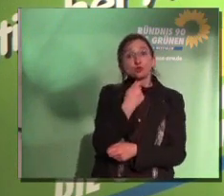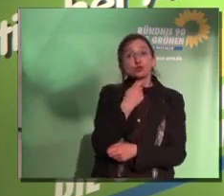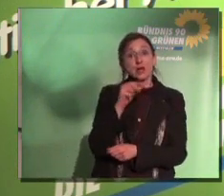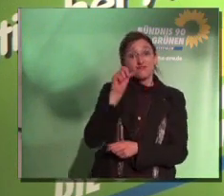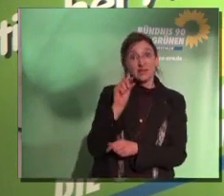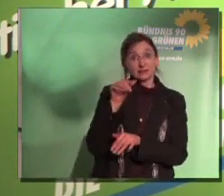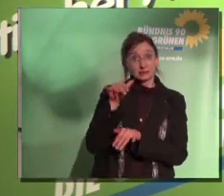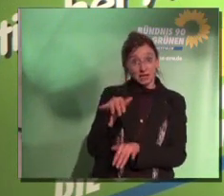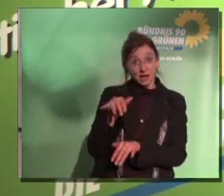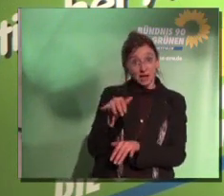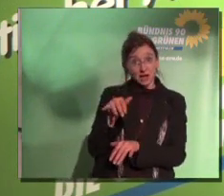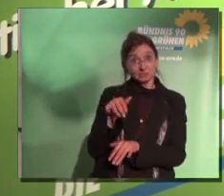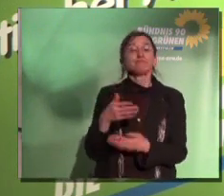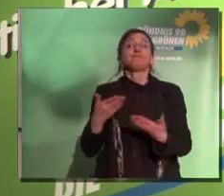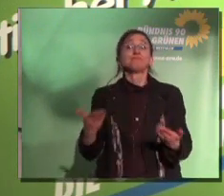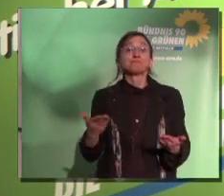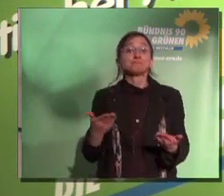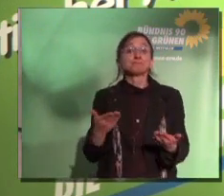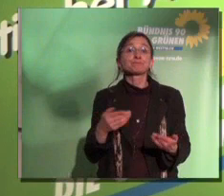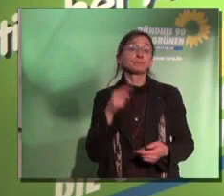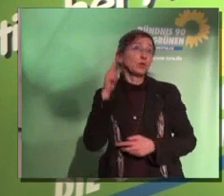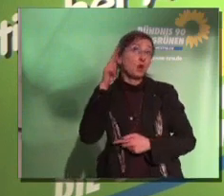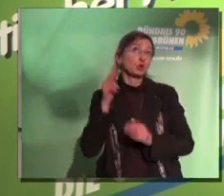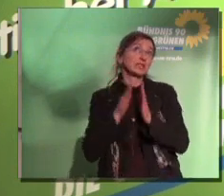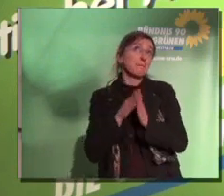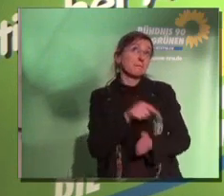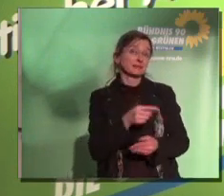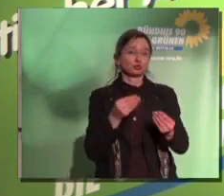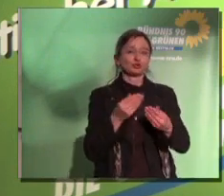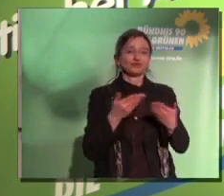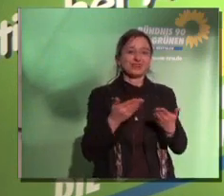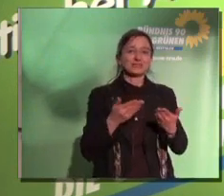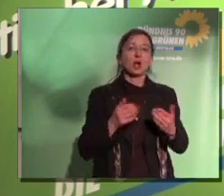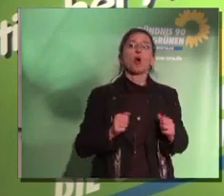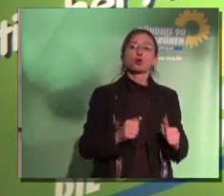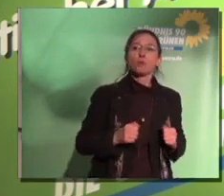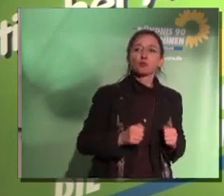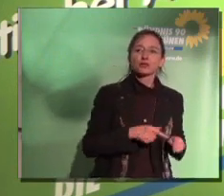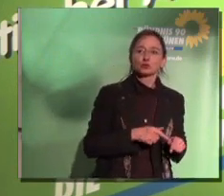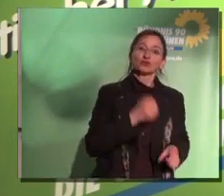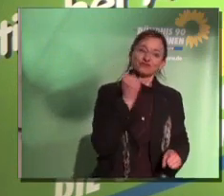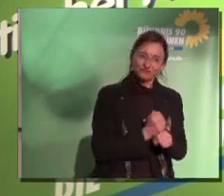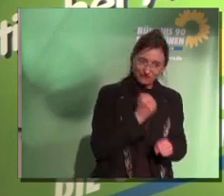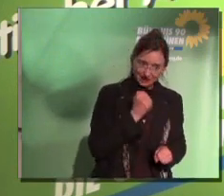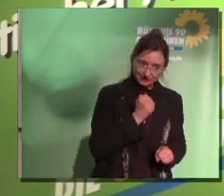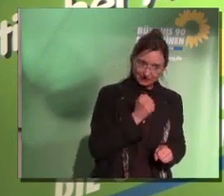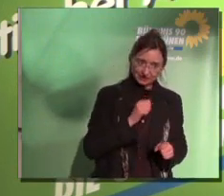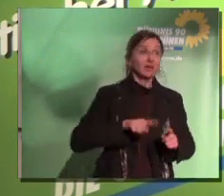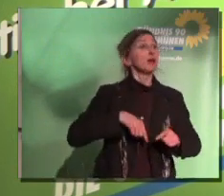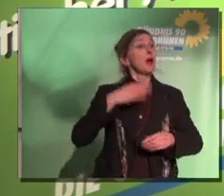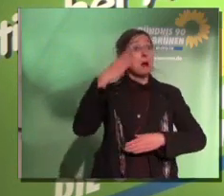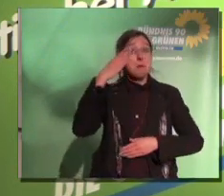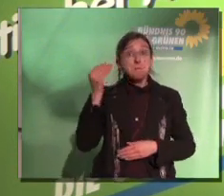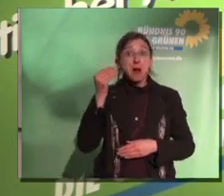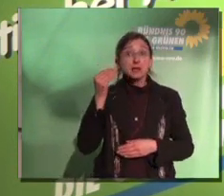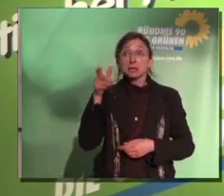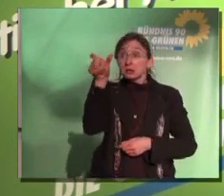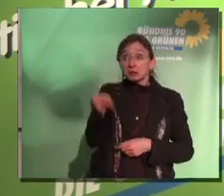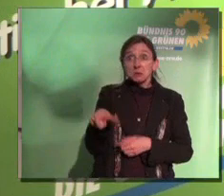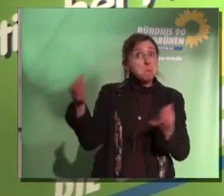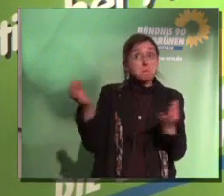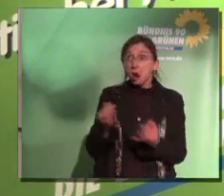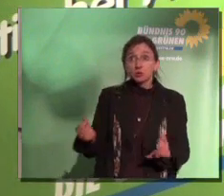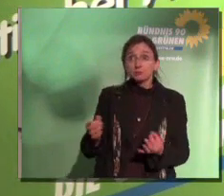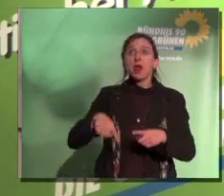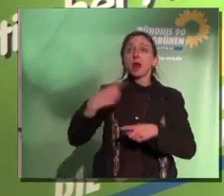Nach der Kopulation, wenn das Männchen nicht mehr gebraucht wird, wird es verspeist. Der Lover wird verspeist. Ja? Und